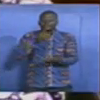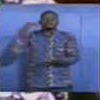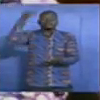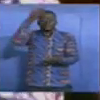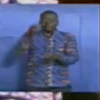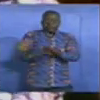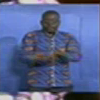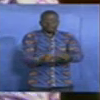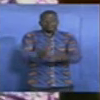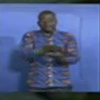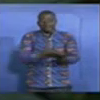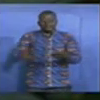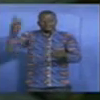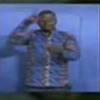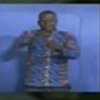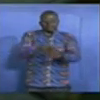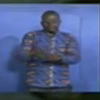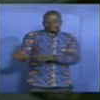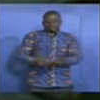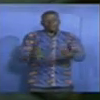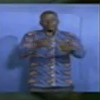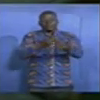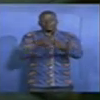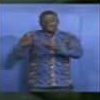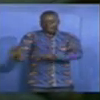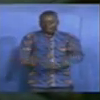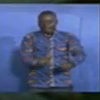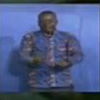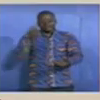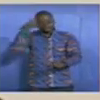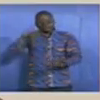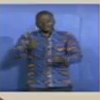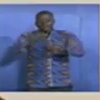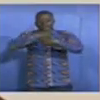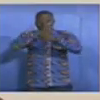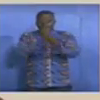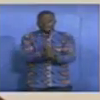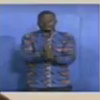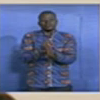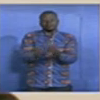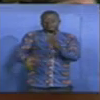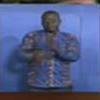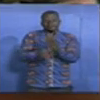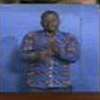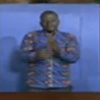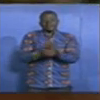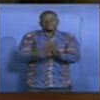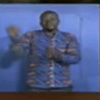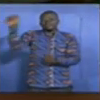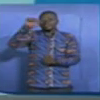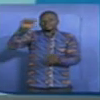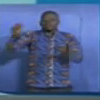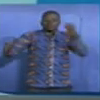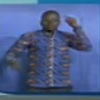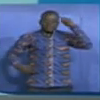participants va constituer le premier acte du processus de création de la Caisse nationale d'assurance maladie universelle.